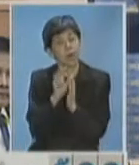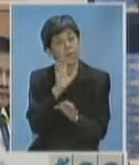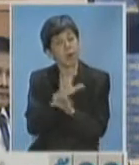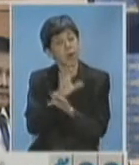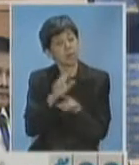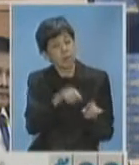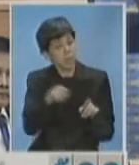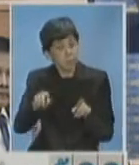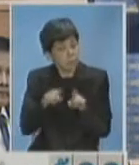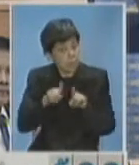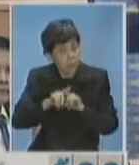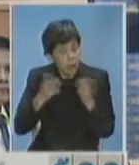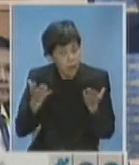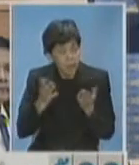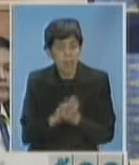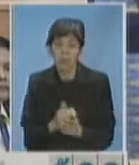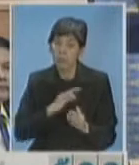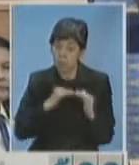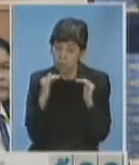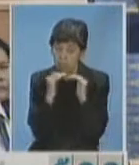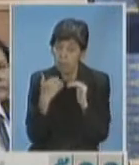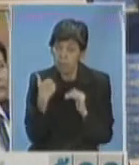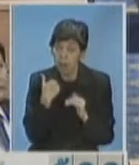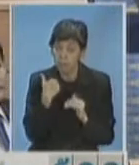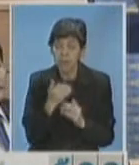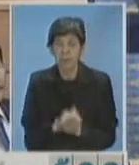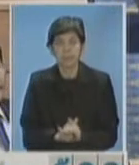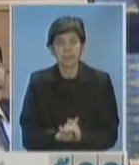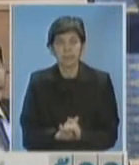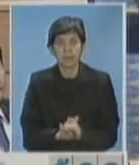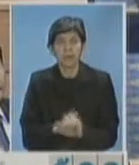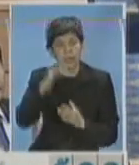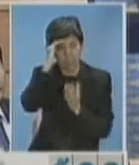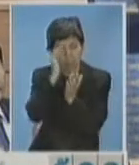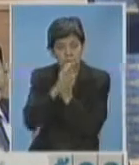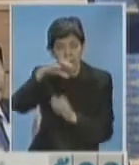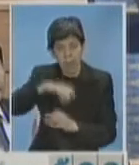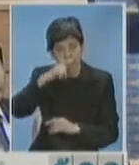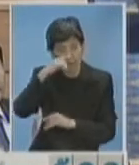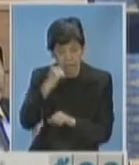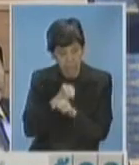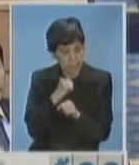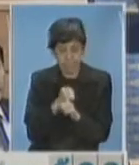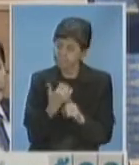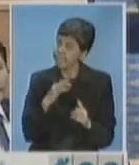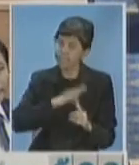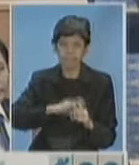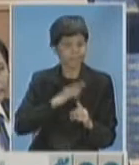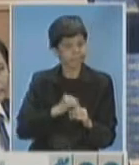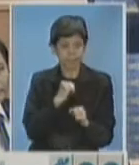ฉบับเดียวกันไหมครับยุติธรรมไหมครับท่านประธานสำนักงานตำรวจแห่งชาติทำไมถึงเลือกปฏิบัติครับ